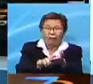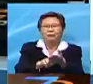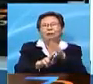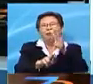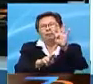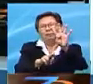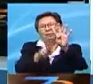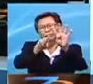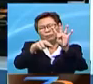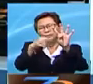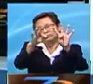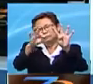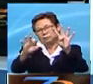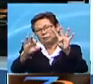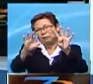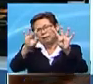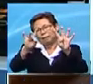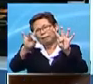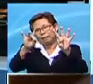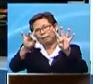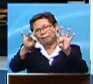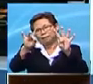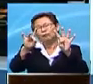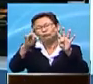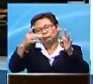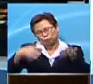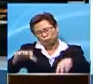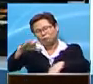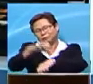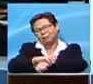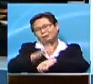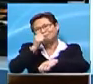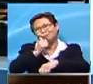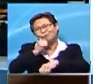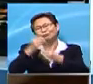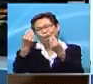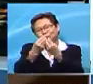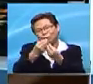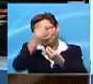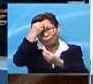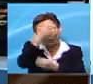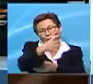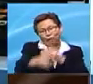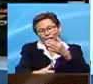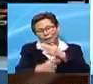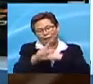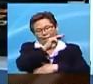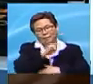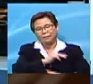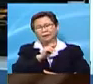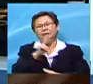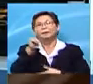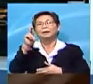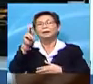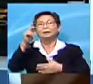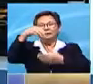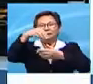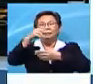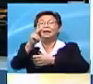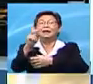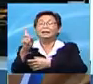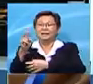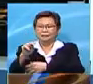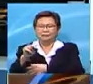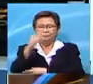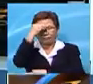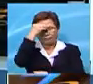seramai 4,908 penagih telah ditangkap. Angka tersebut didedahkan Timbalan Menteri Dalam Negeri Masir Kujat.